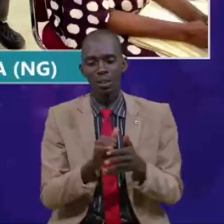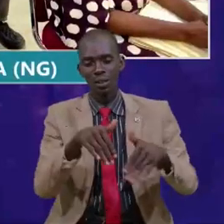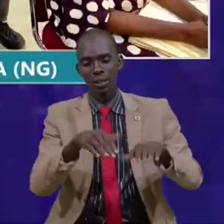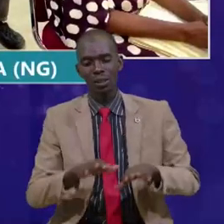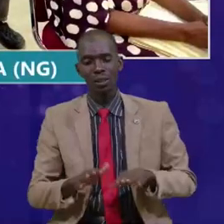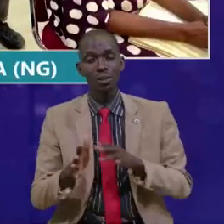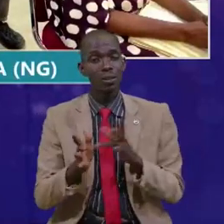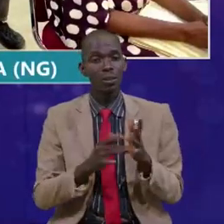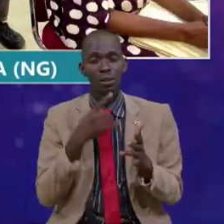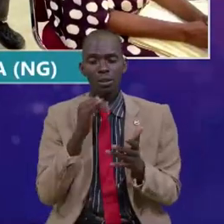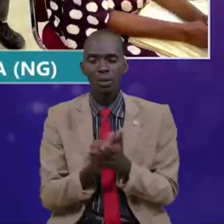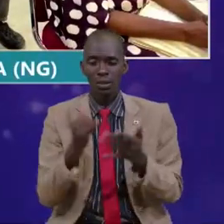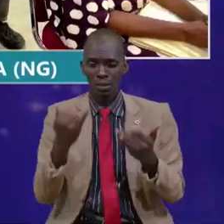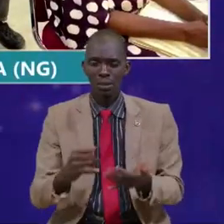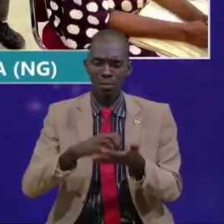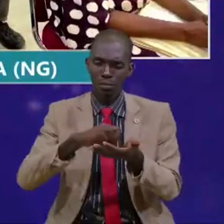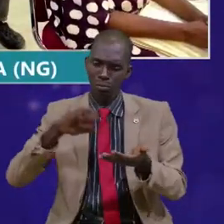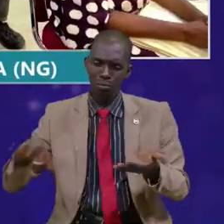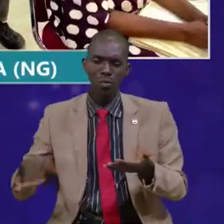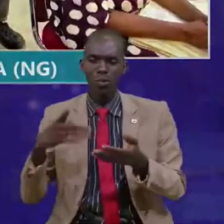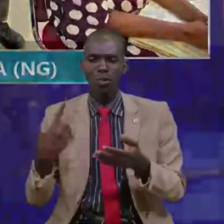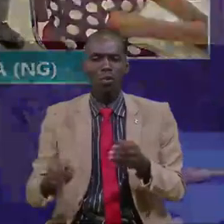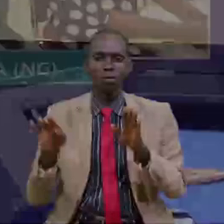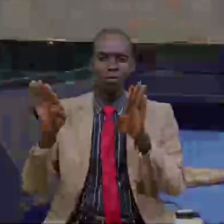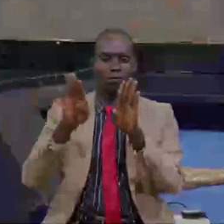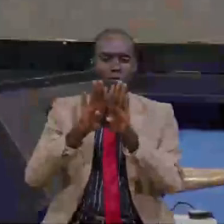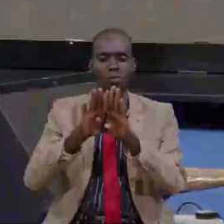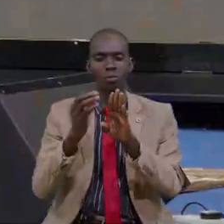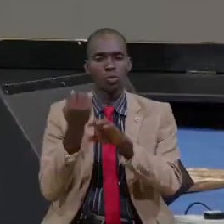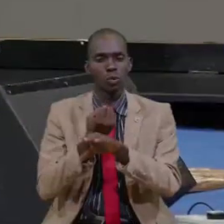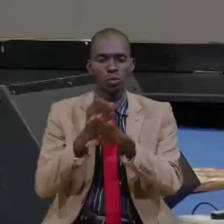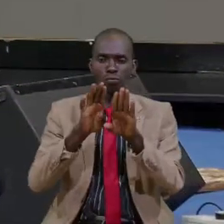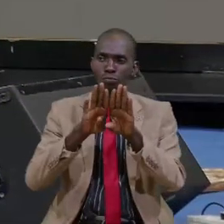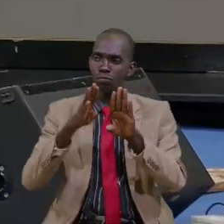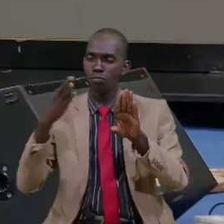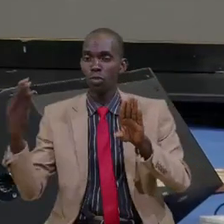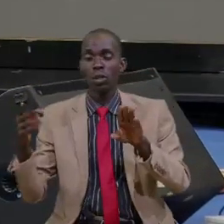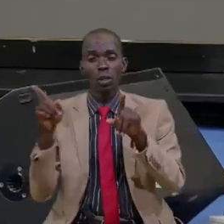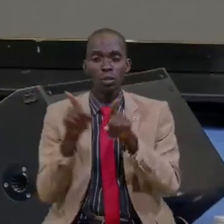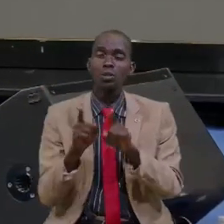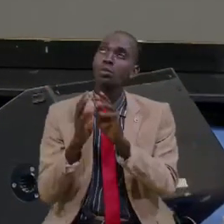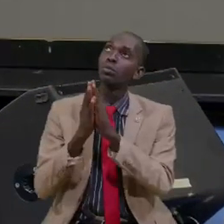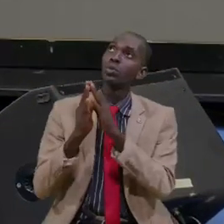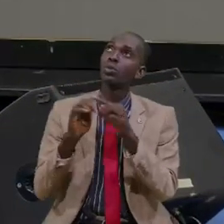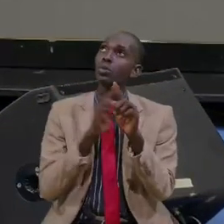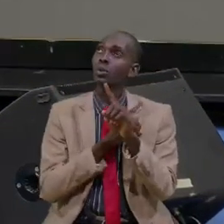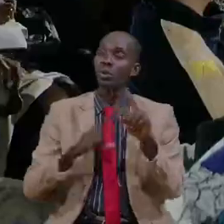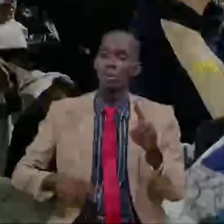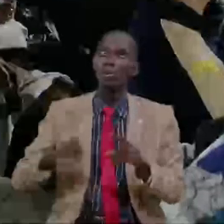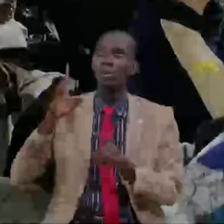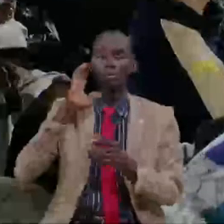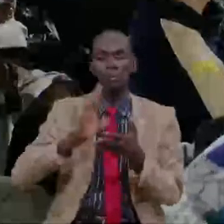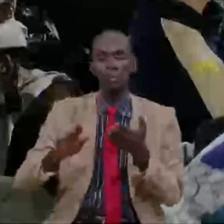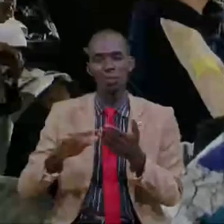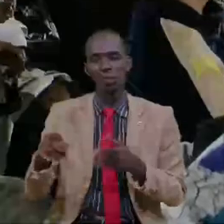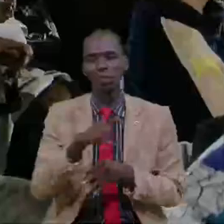Et Jésus dit, ôtez la pierre, et comme tu ôtes la pierre, et tu invoques le Seigneur ce soir,